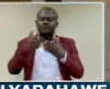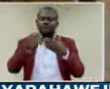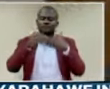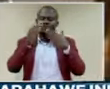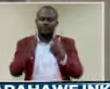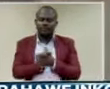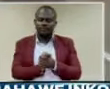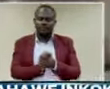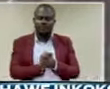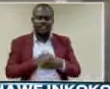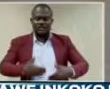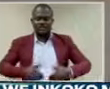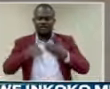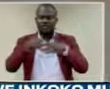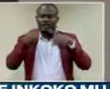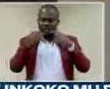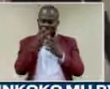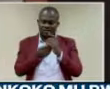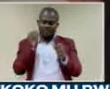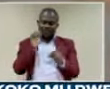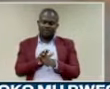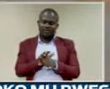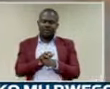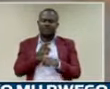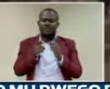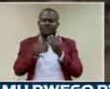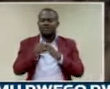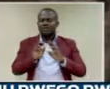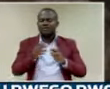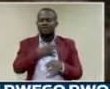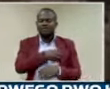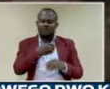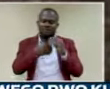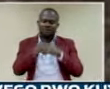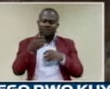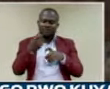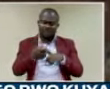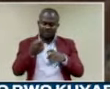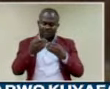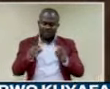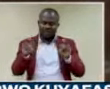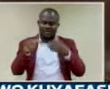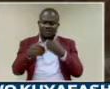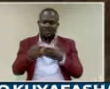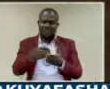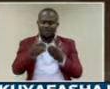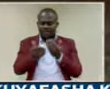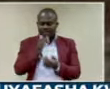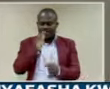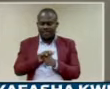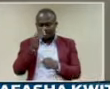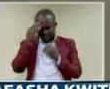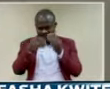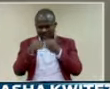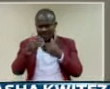ubuyobozi. Urubyiruko ruvuga ko rwahahombeye cyane, ngo rwari rwiteza ubukire mu kugurisha amagi ndetse no kuba aborozi bakomeye, dore ko